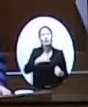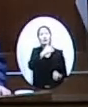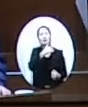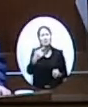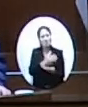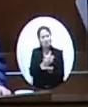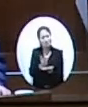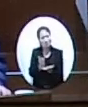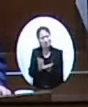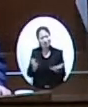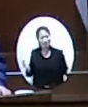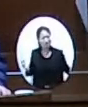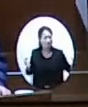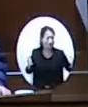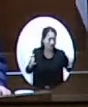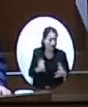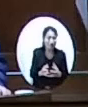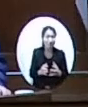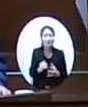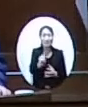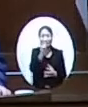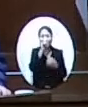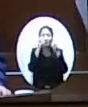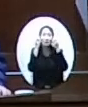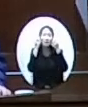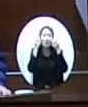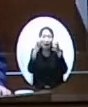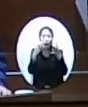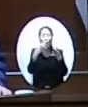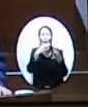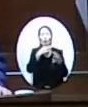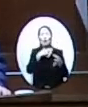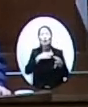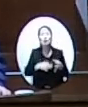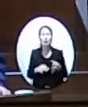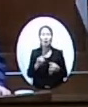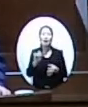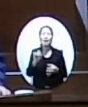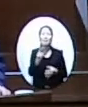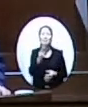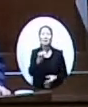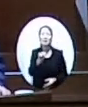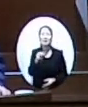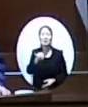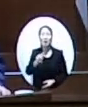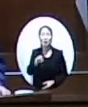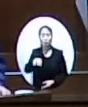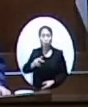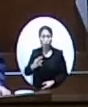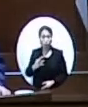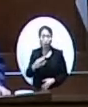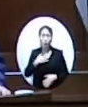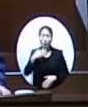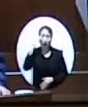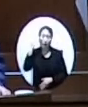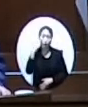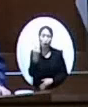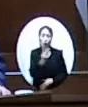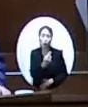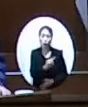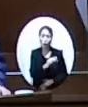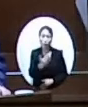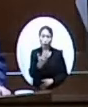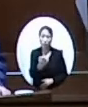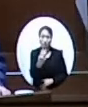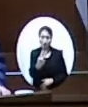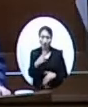수십 종을 조합하여 배양한 새로운 개념의 유용 미생물입니다. 우리나라에는 1991년 EM이